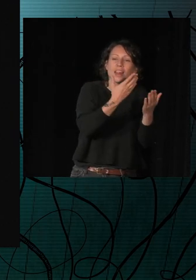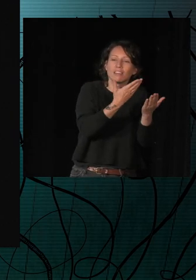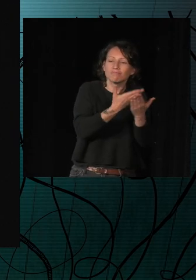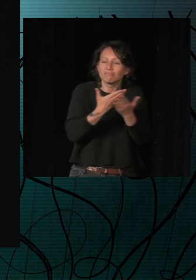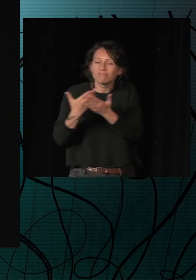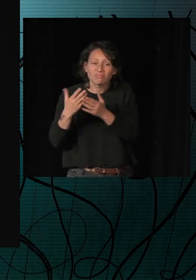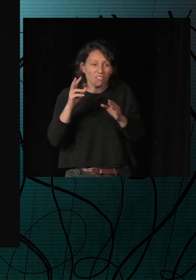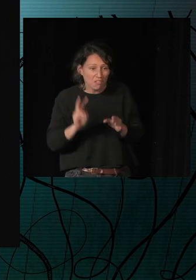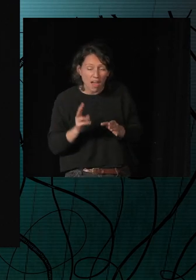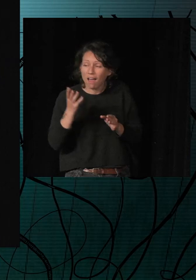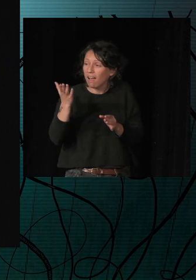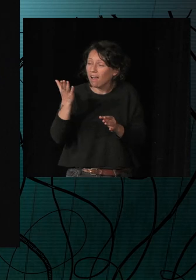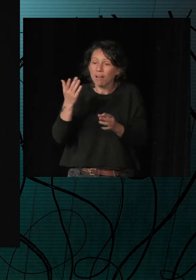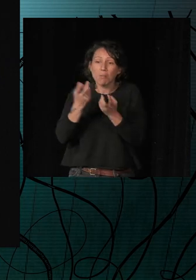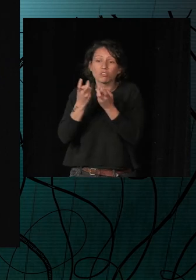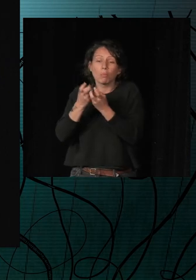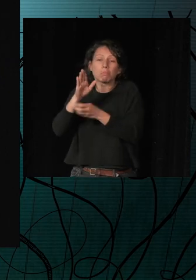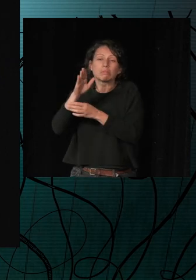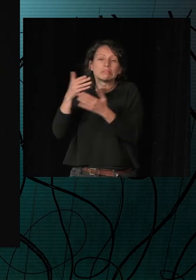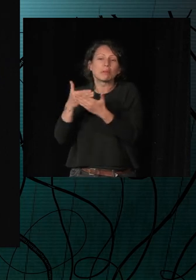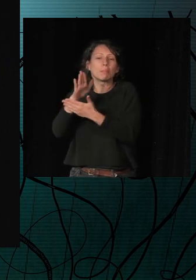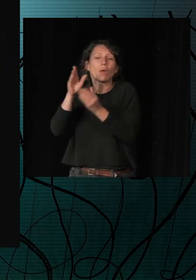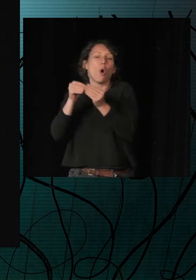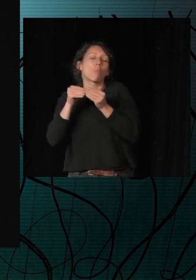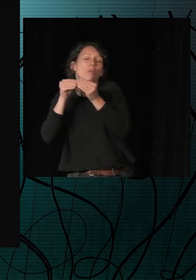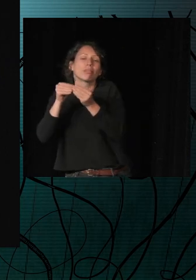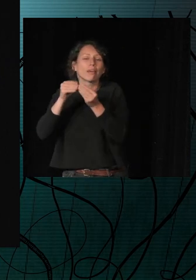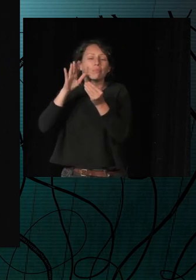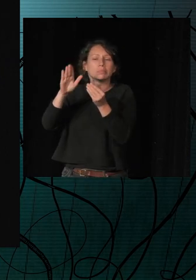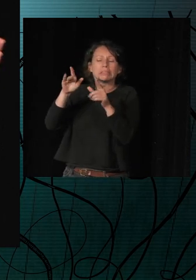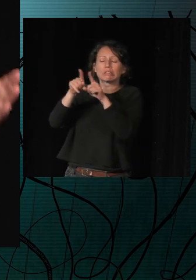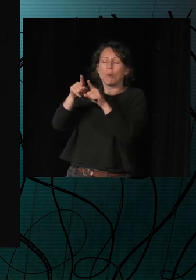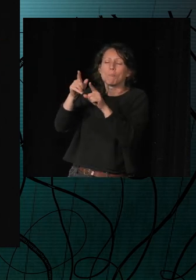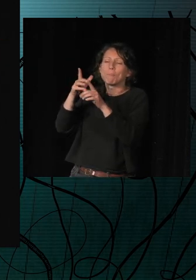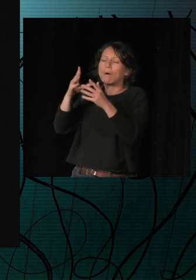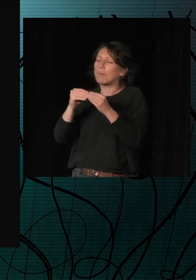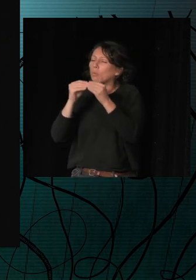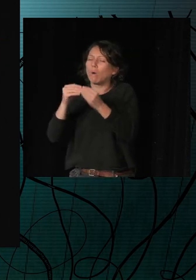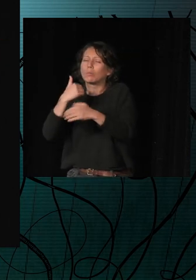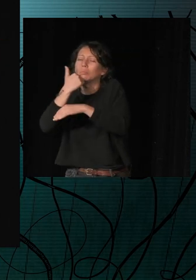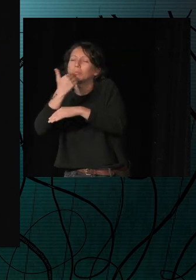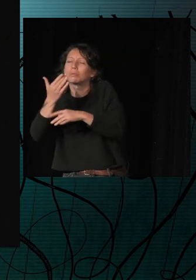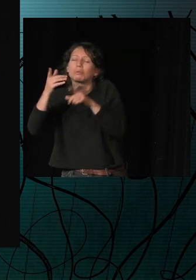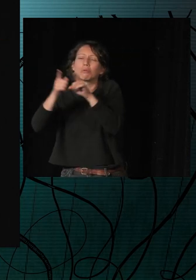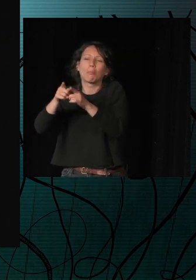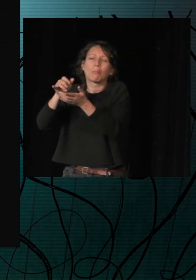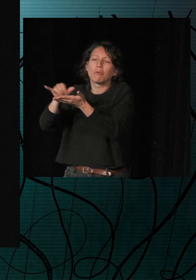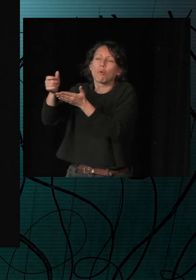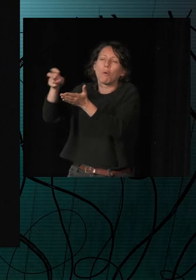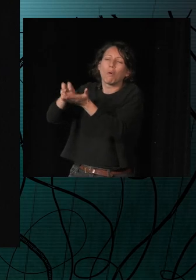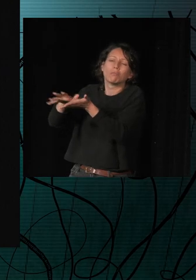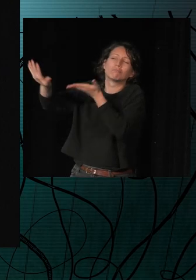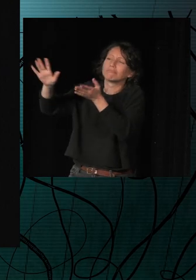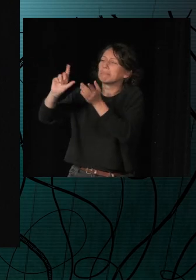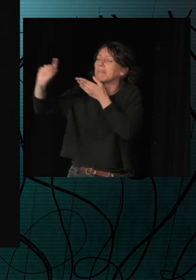romantiques ou le genre de truc comme ça où les gens finissent en larme parce que il y a un amour impossible que quelqu'un prend son avion et que le drama bon voilà